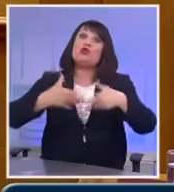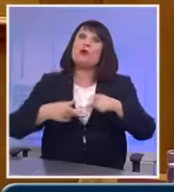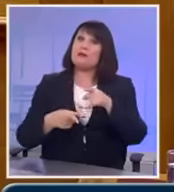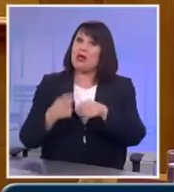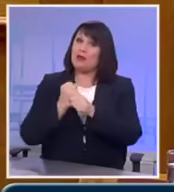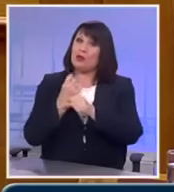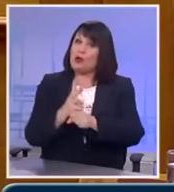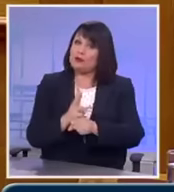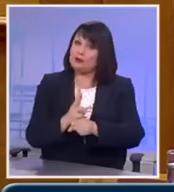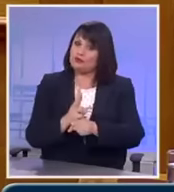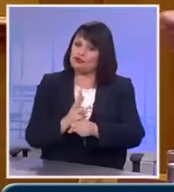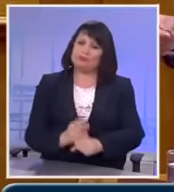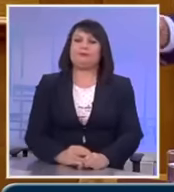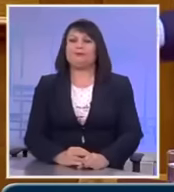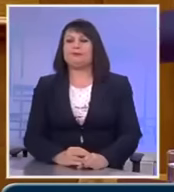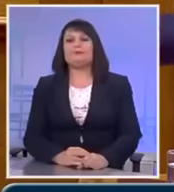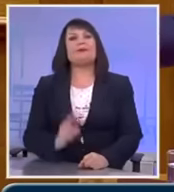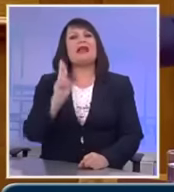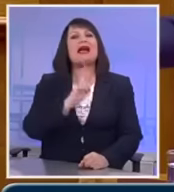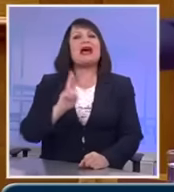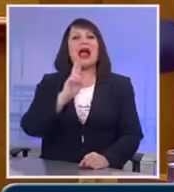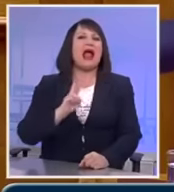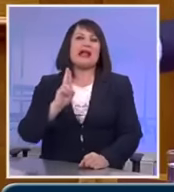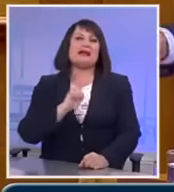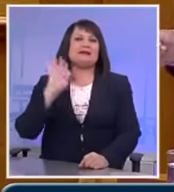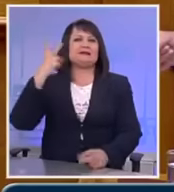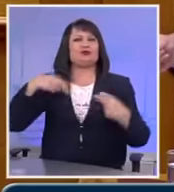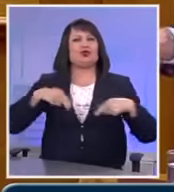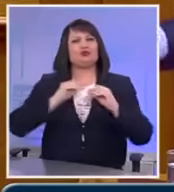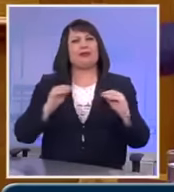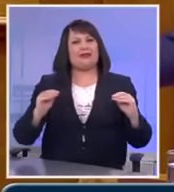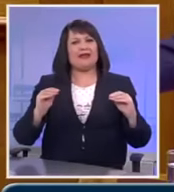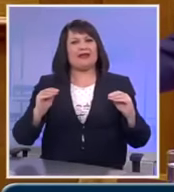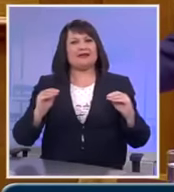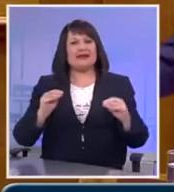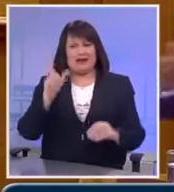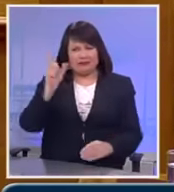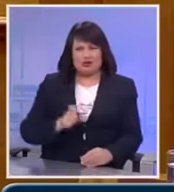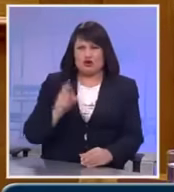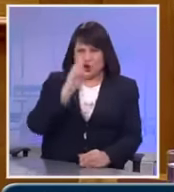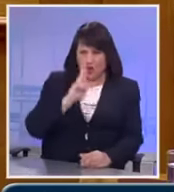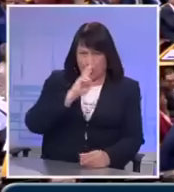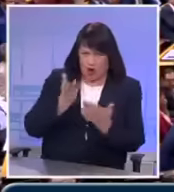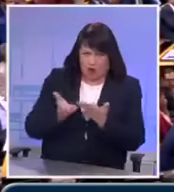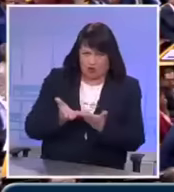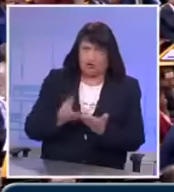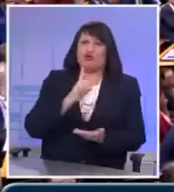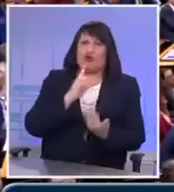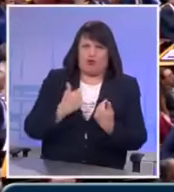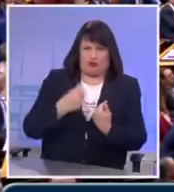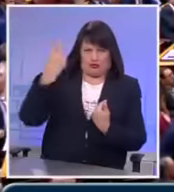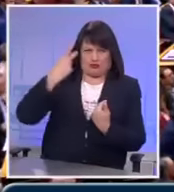λειτουργοί ο κύριος ράλλης ως υπουργός παιδείας που το χε θεσπίσει λοιπόν αυτό ήταν σοβιετικός όπως εμείς που μας